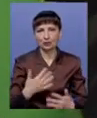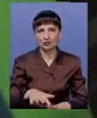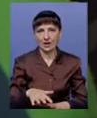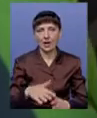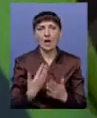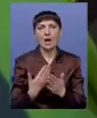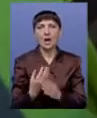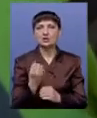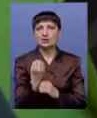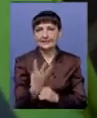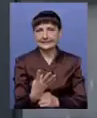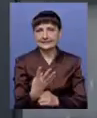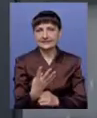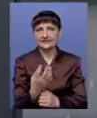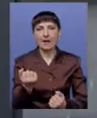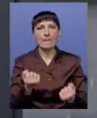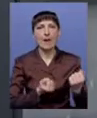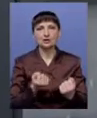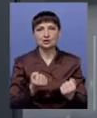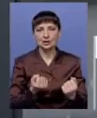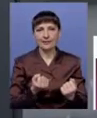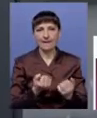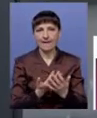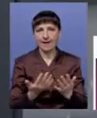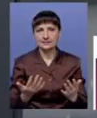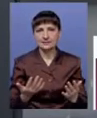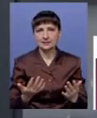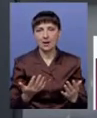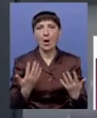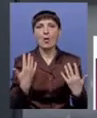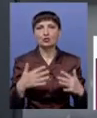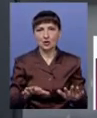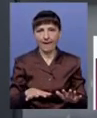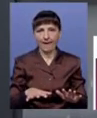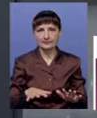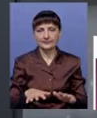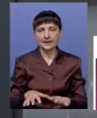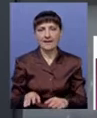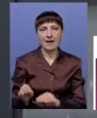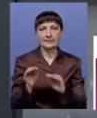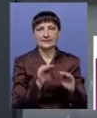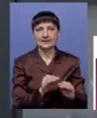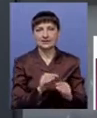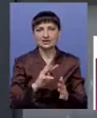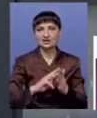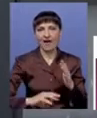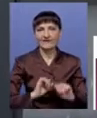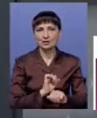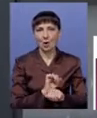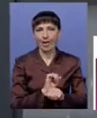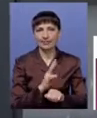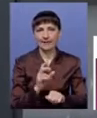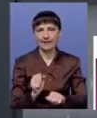Где-то 14 автотранспортных средств уже отвалены на штрафные